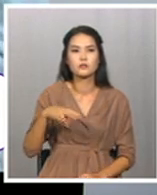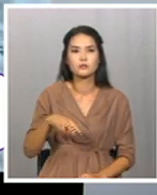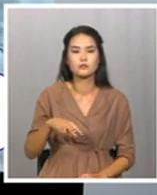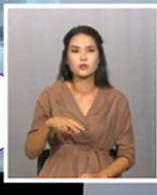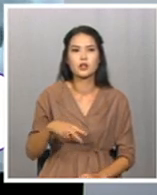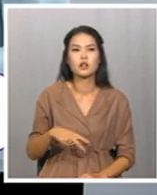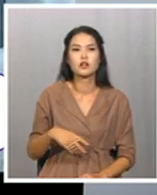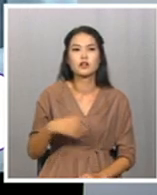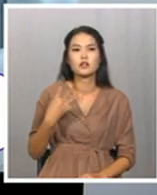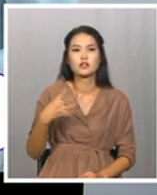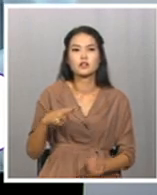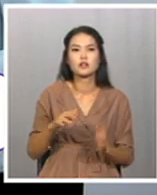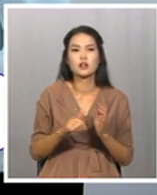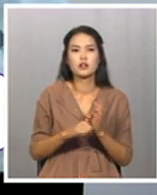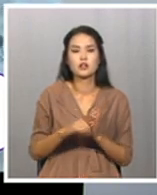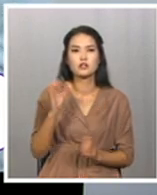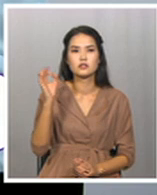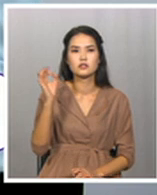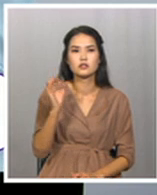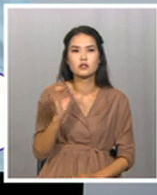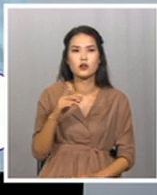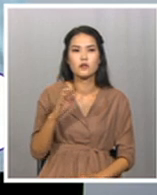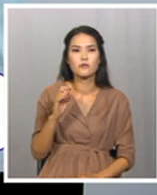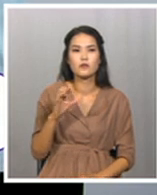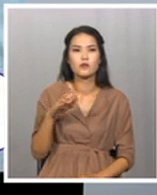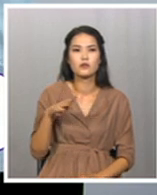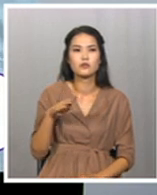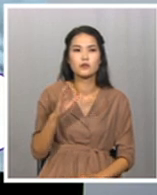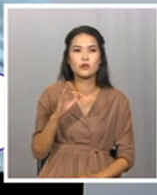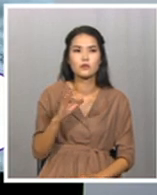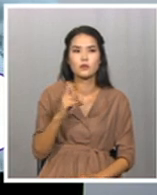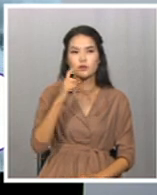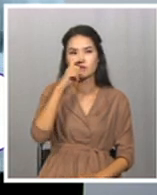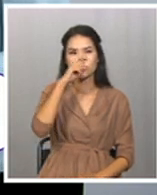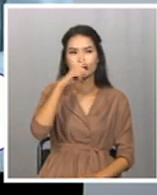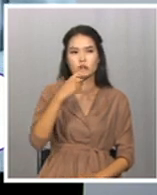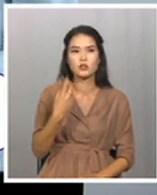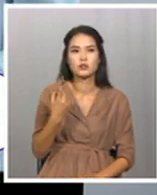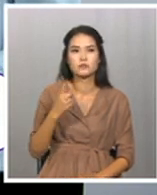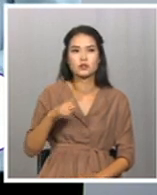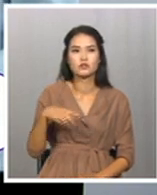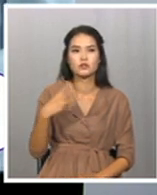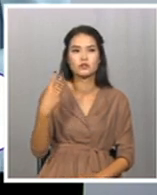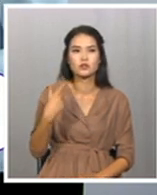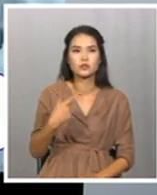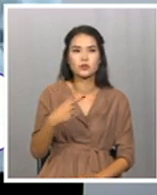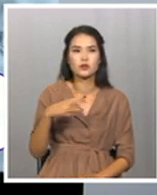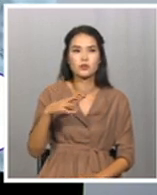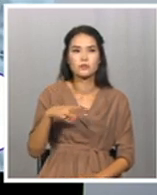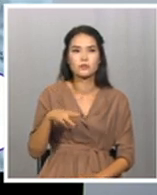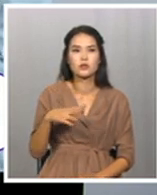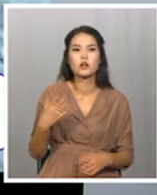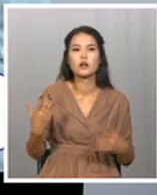1,35 грамм бөлінген миллилитр, және 46% фосфор қышқылының тығыздығы